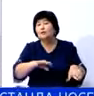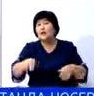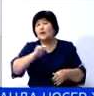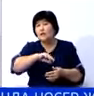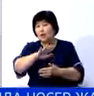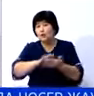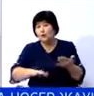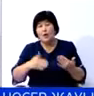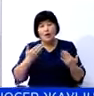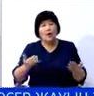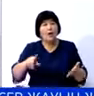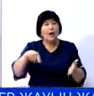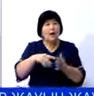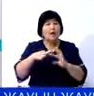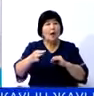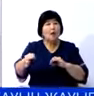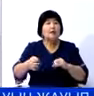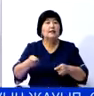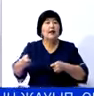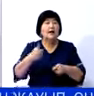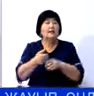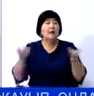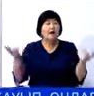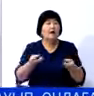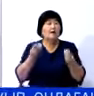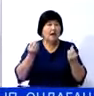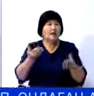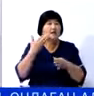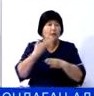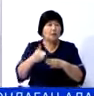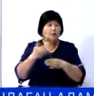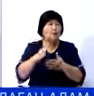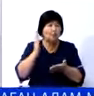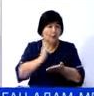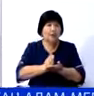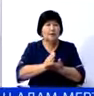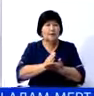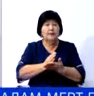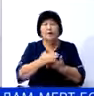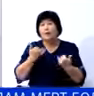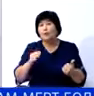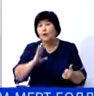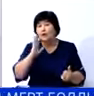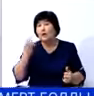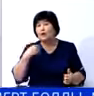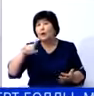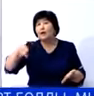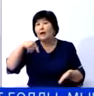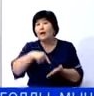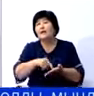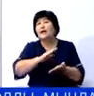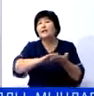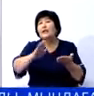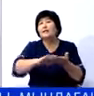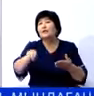жалғасуда. Оған қала аудан әкімдіктері тарапынан қажетті қаржылар бөлініп отыр. Бүгінгі таңда Қызылорда қаласында